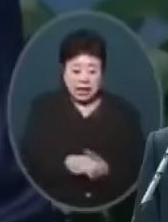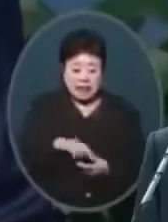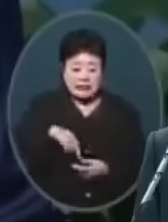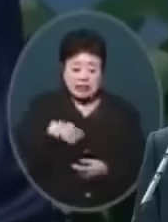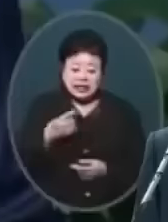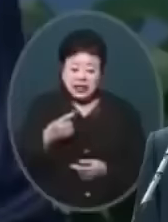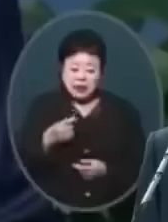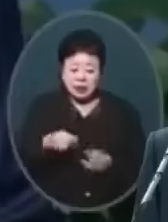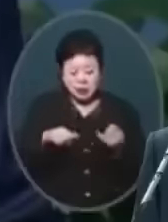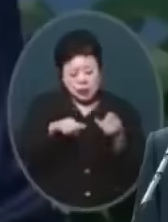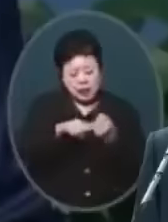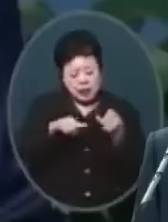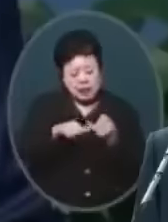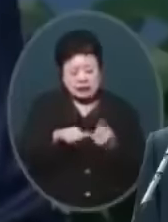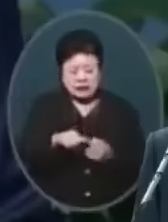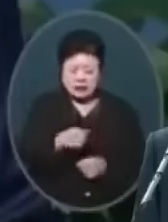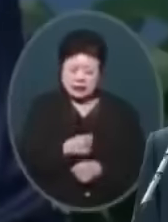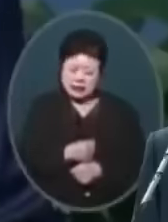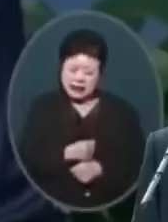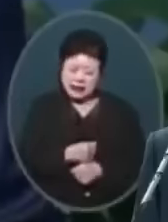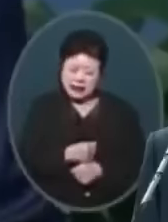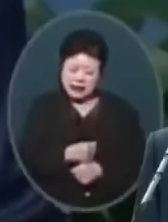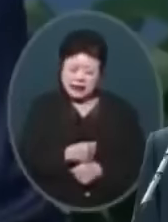자기하고 데이트를 몇 번 했는데